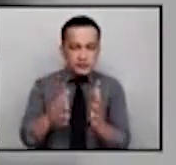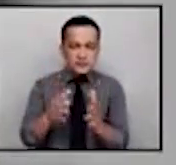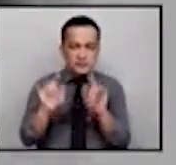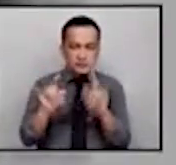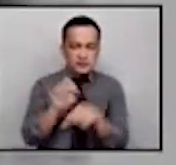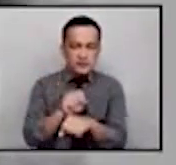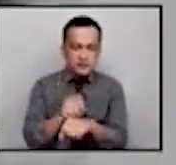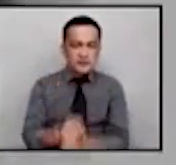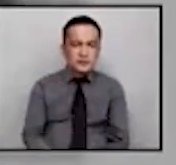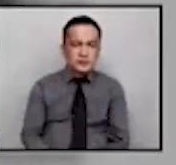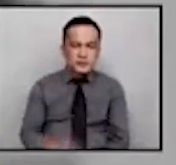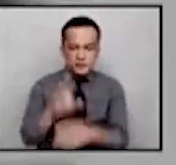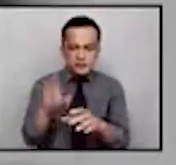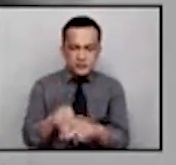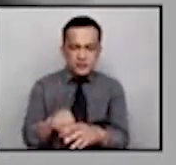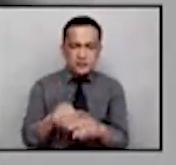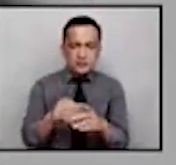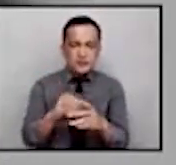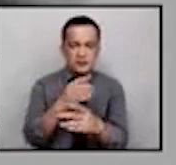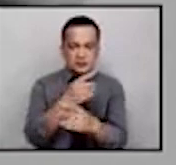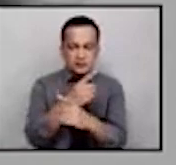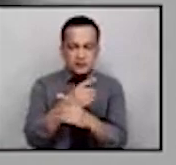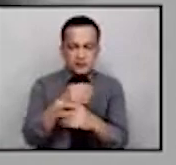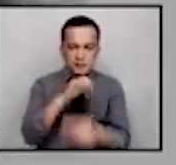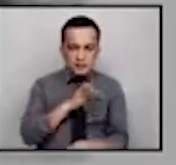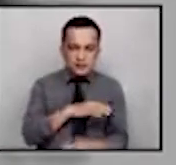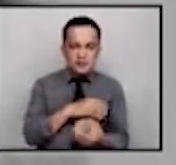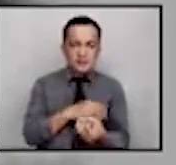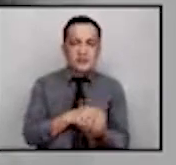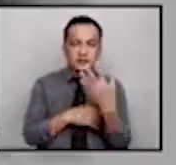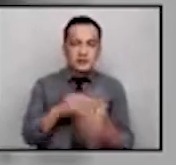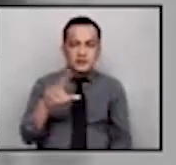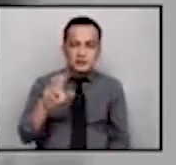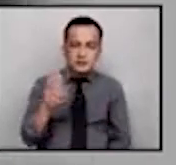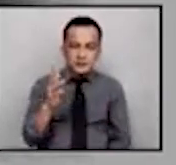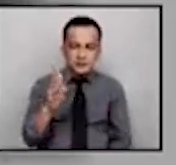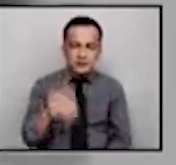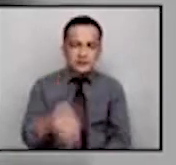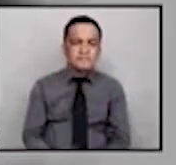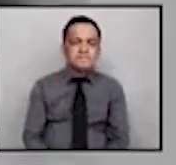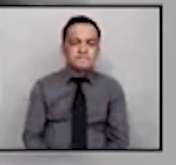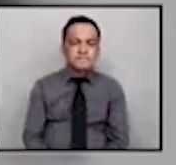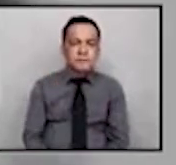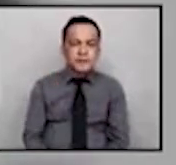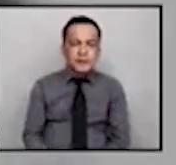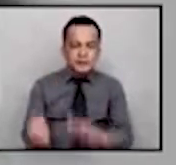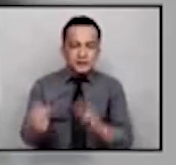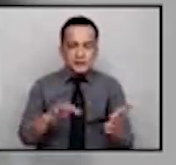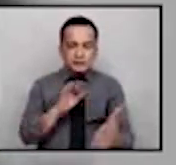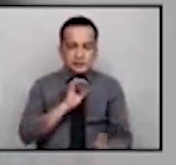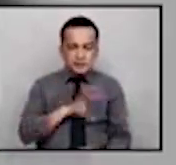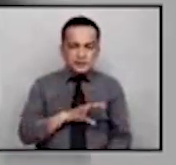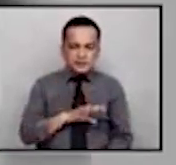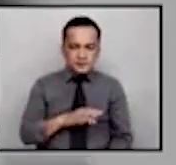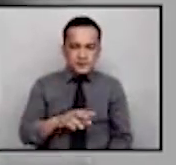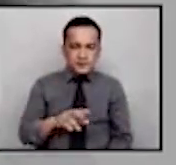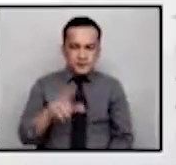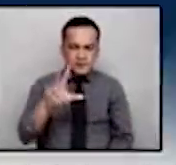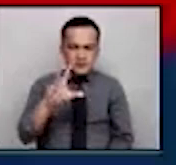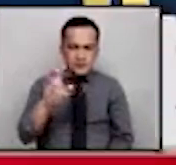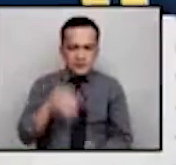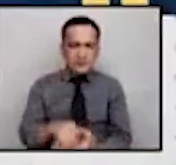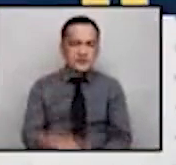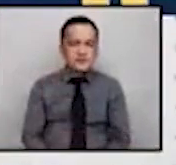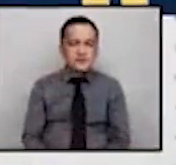riyan ang disability benefits na nagkakahalaga ng 350,000 pesos, death benefits na nasa 300,000 pesos